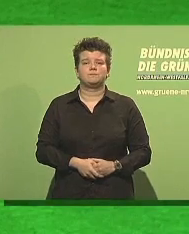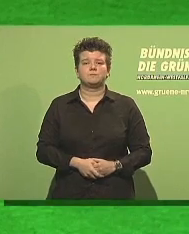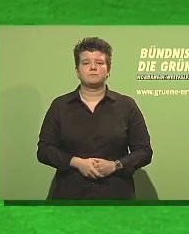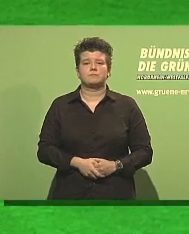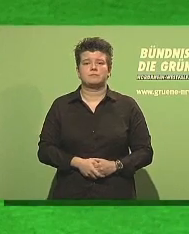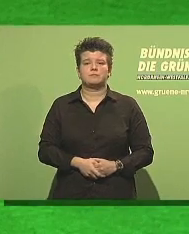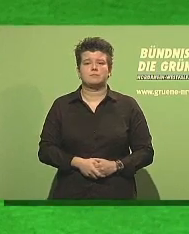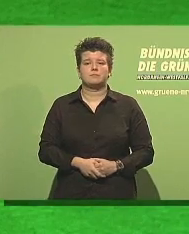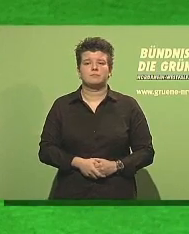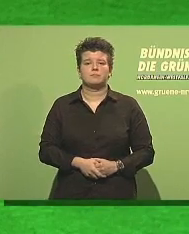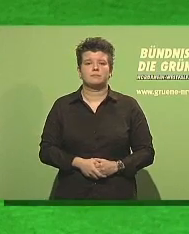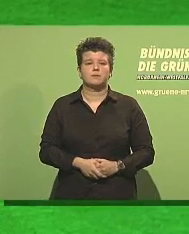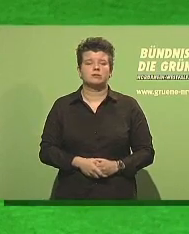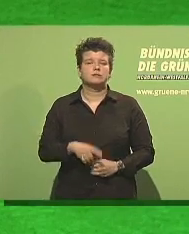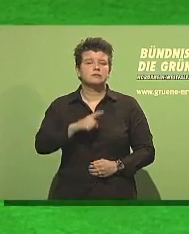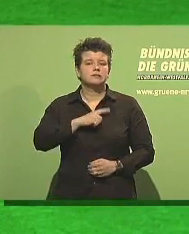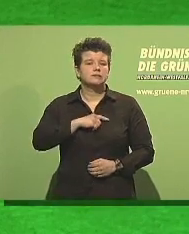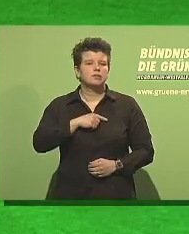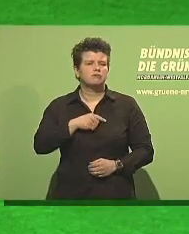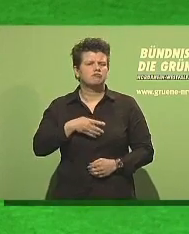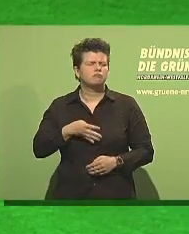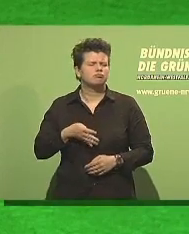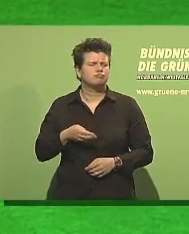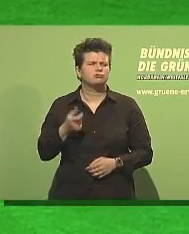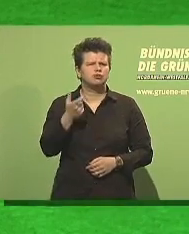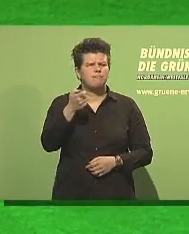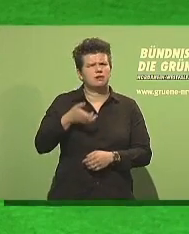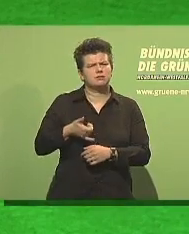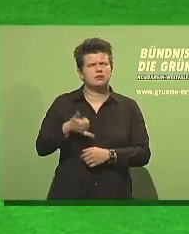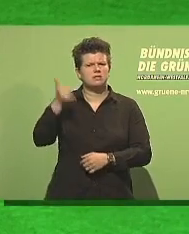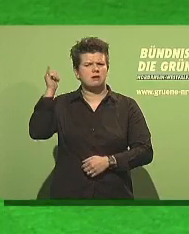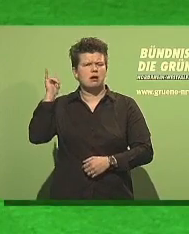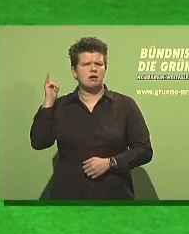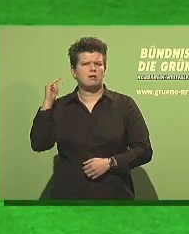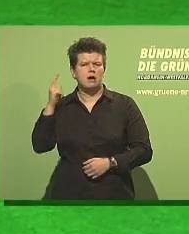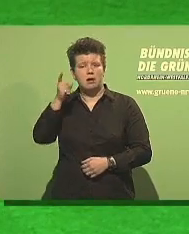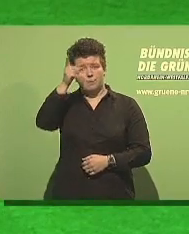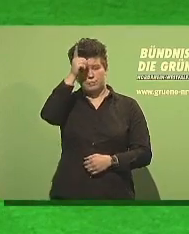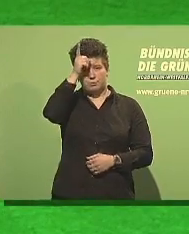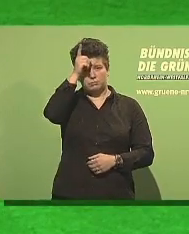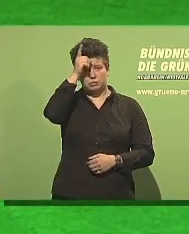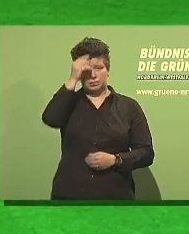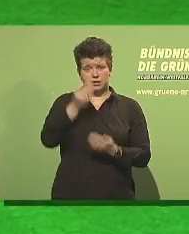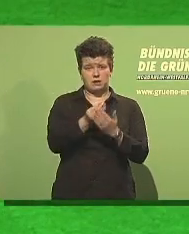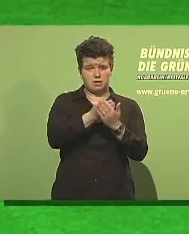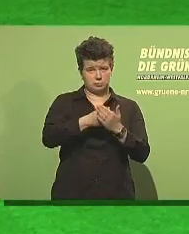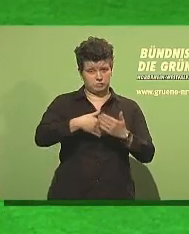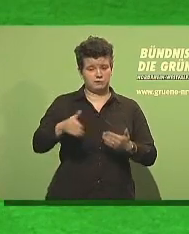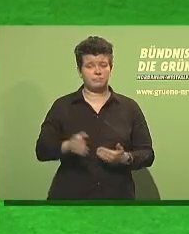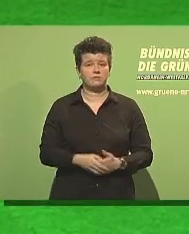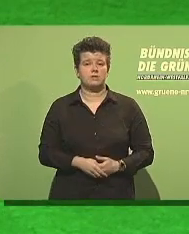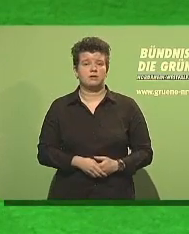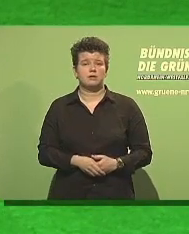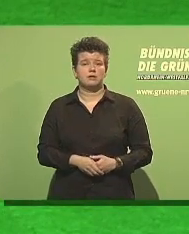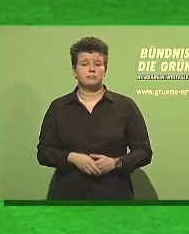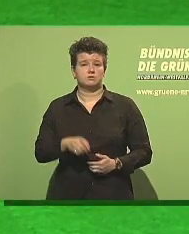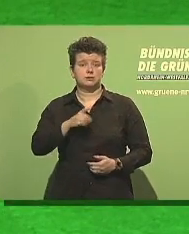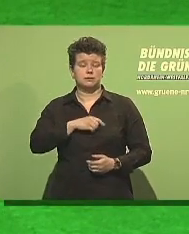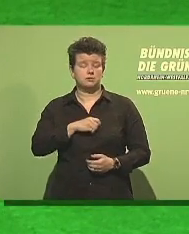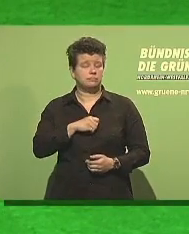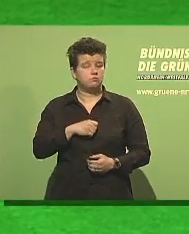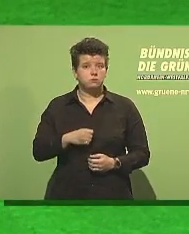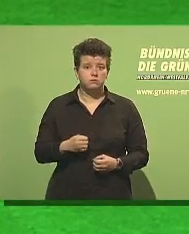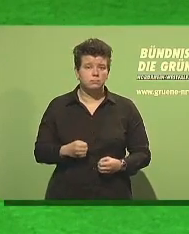Als ich vor fast 20 Jahren meine Ausbildung bei der Polizei begonnen habe, da war ich sehr geprägt von den schrecklichen Anschlägen damals in